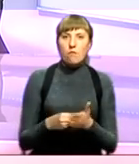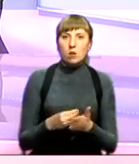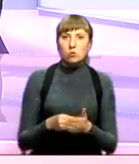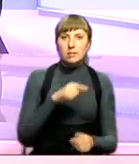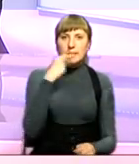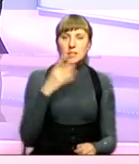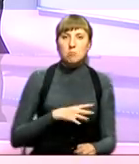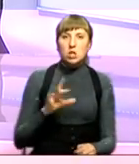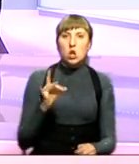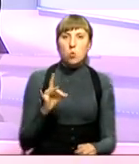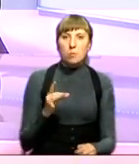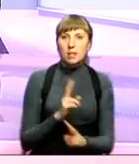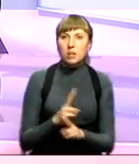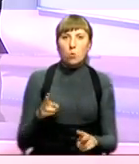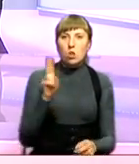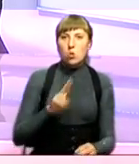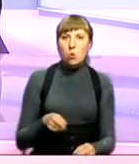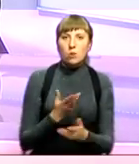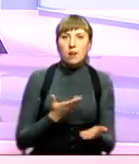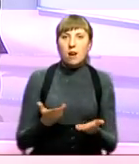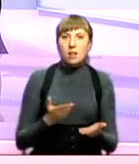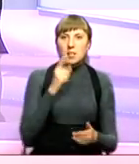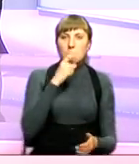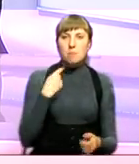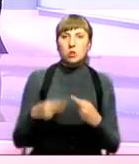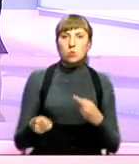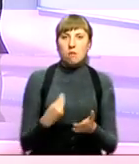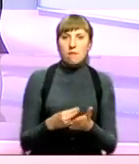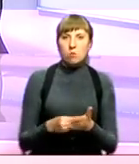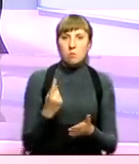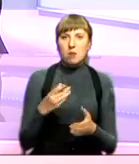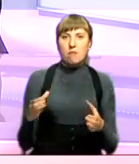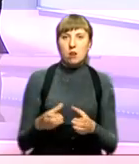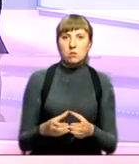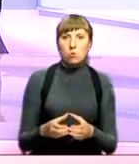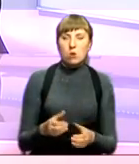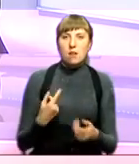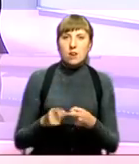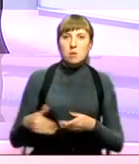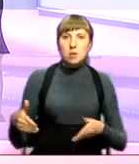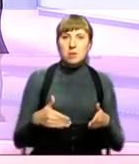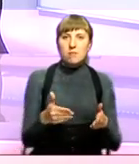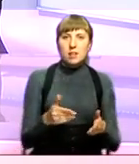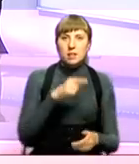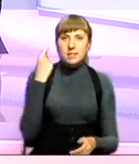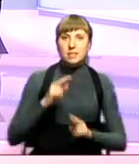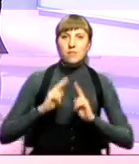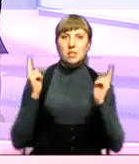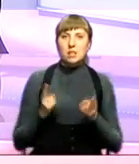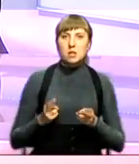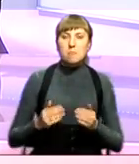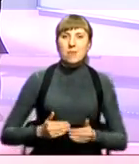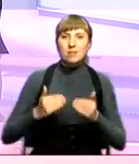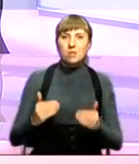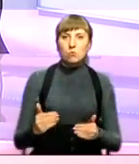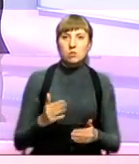был рубль, а не какой-то там доллар или какая-то непонятно другая валюта первой категории. И в этом направлении Российская Федерация, кстати, продвинулась гораздо